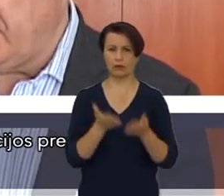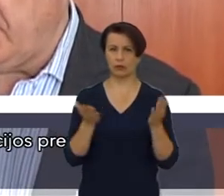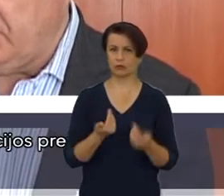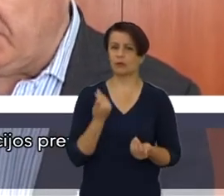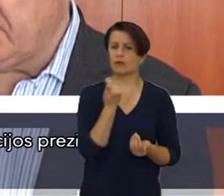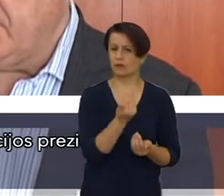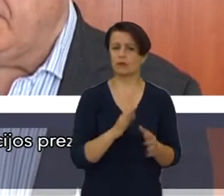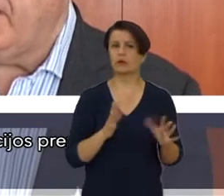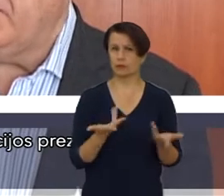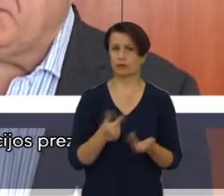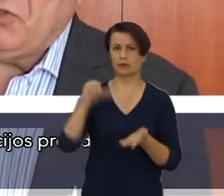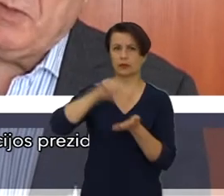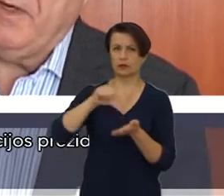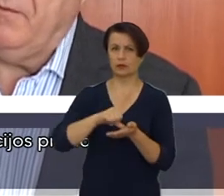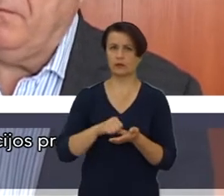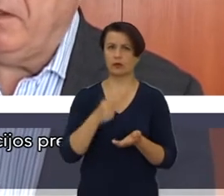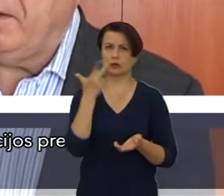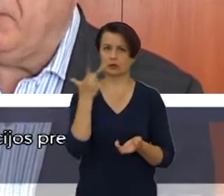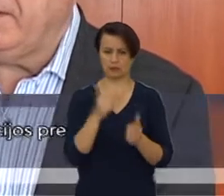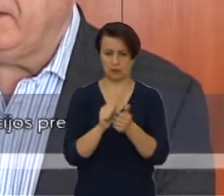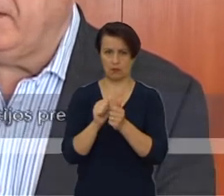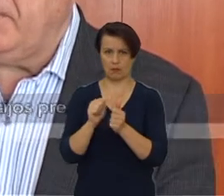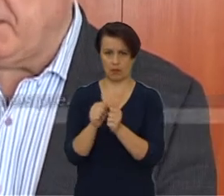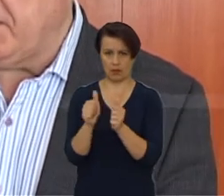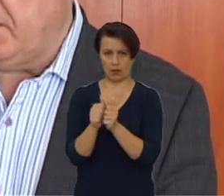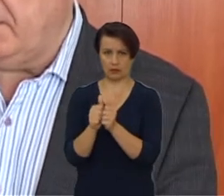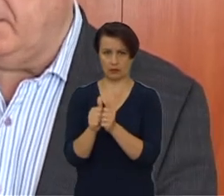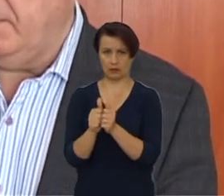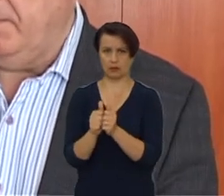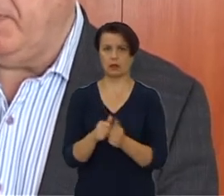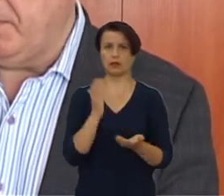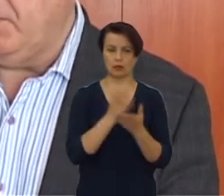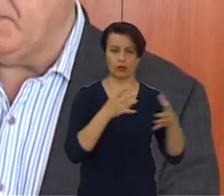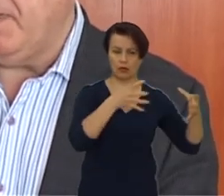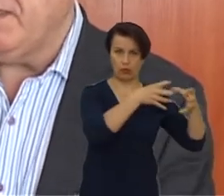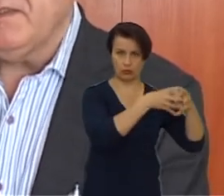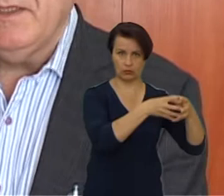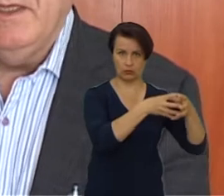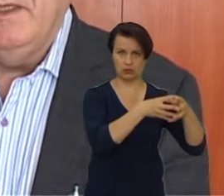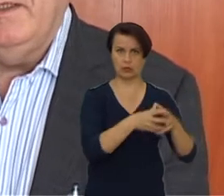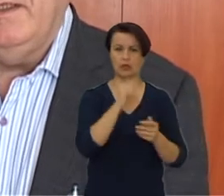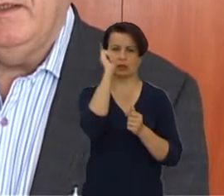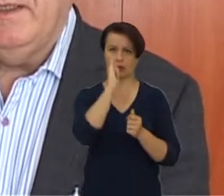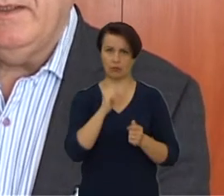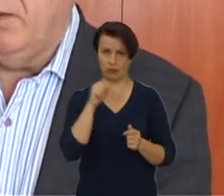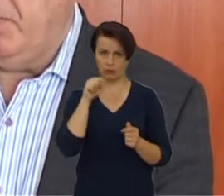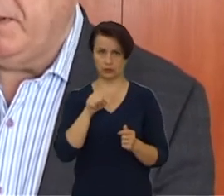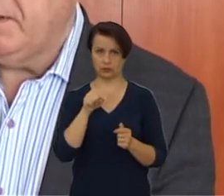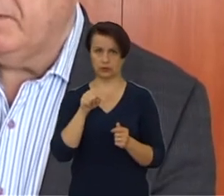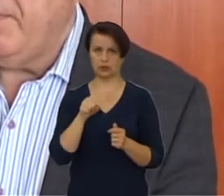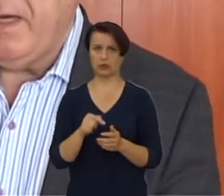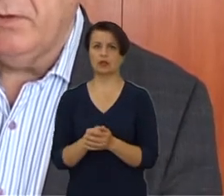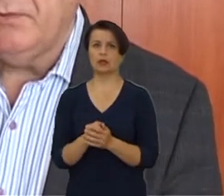Pagrindinis bruožas Norvegijos profesinio ugdymo yra tas, kad dalyvauja 3 tarsi partneriai, ar ne, profesiniame ugdyme, tai